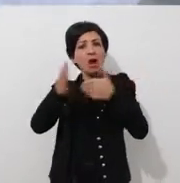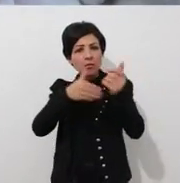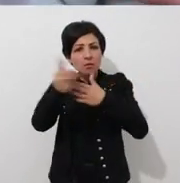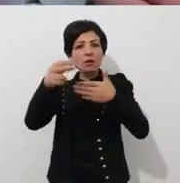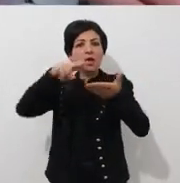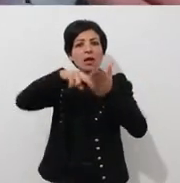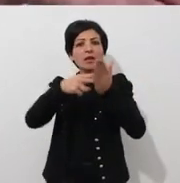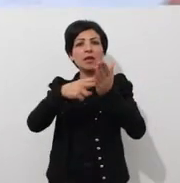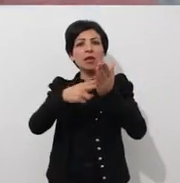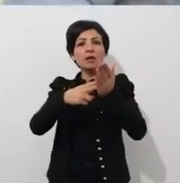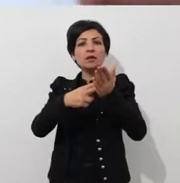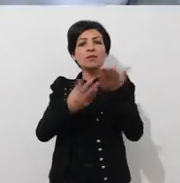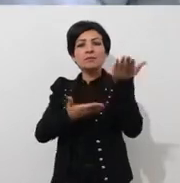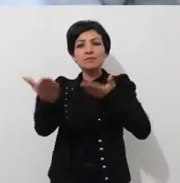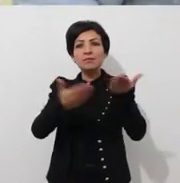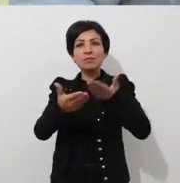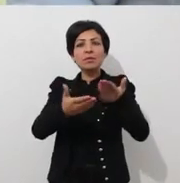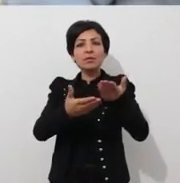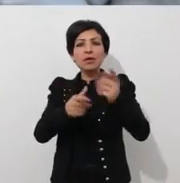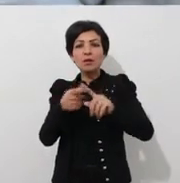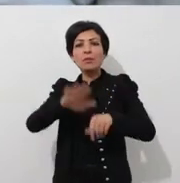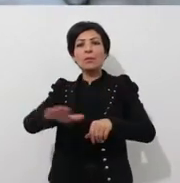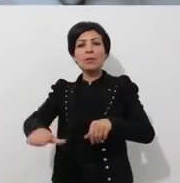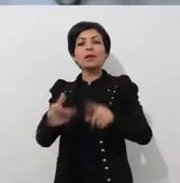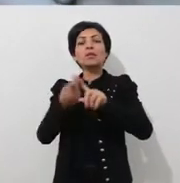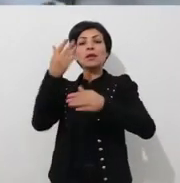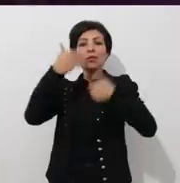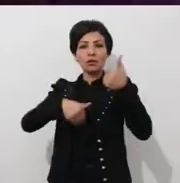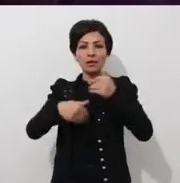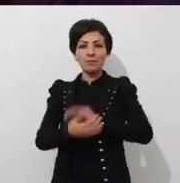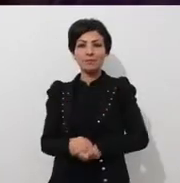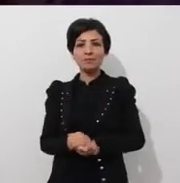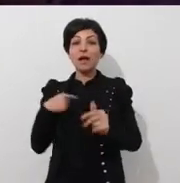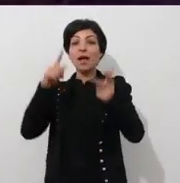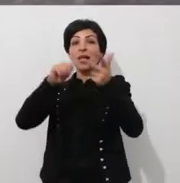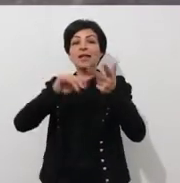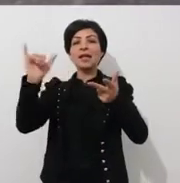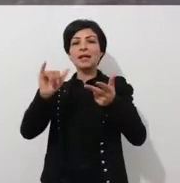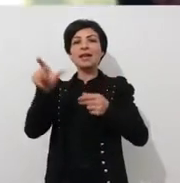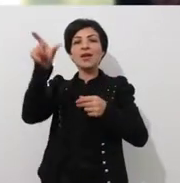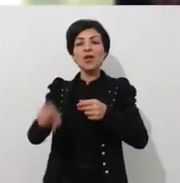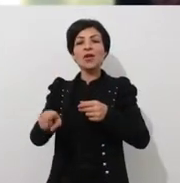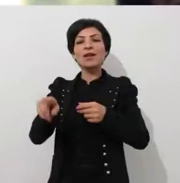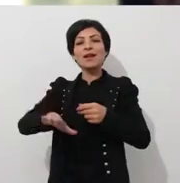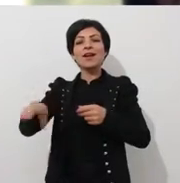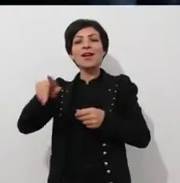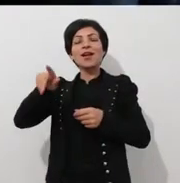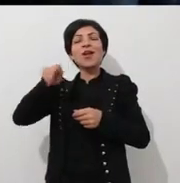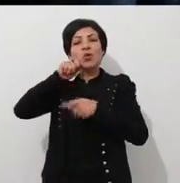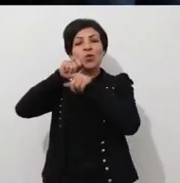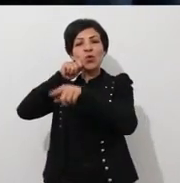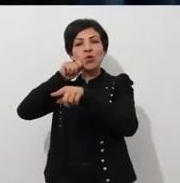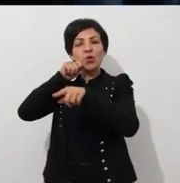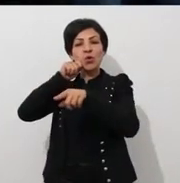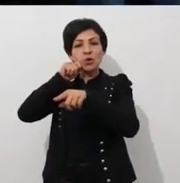أدوات للتعامل مع هكذا أطفال في وضعية إعاقة. حسين التزاوي هو الشقيق التوأم لسي